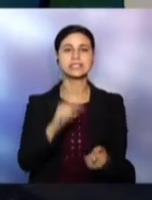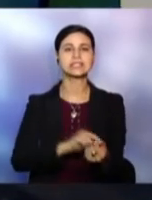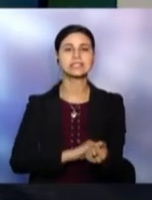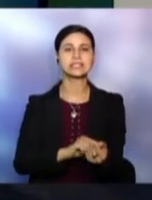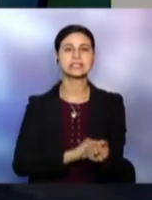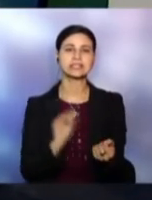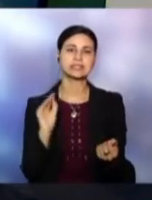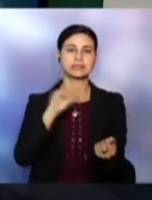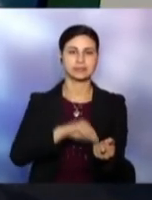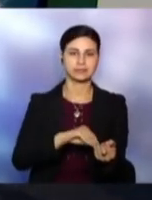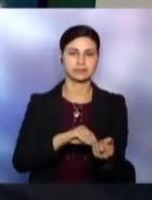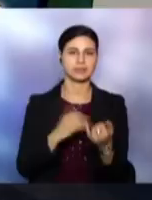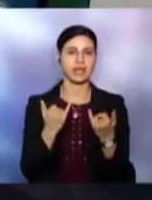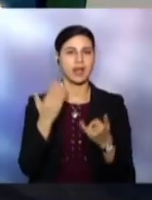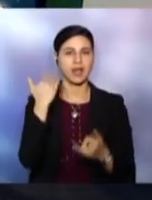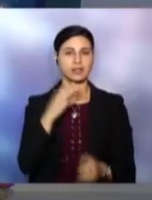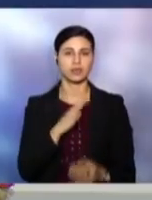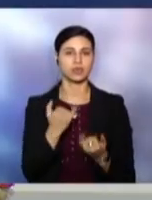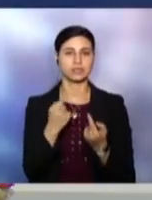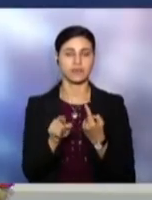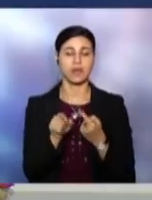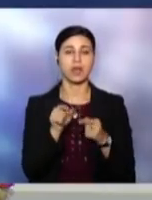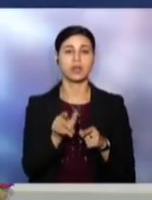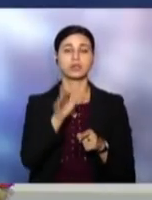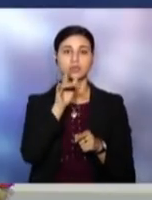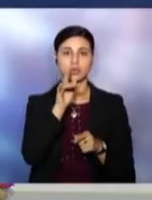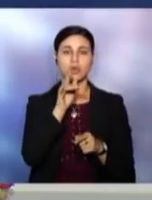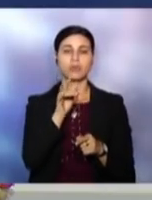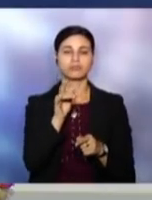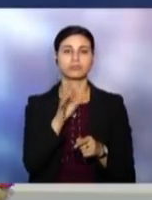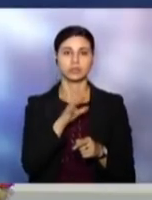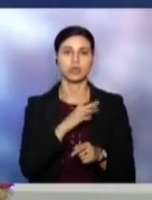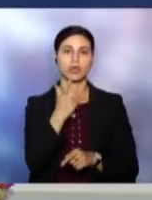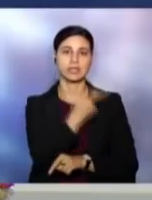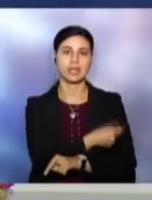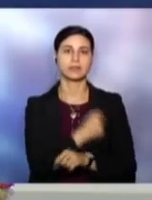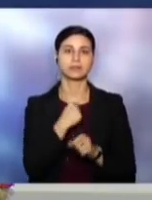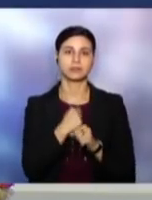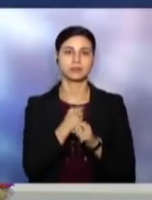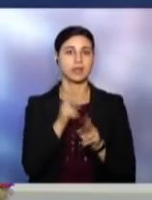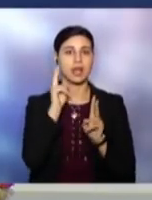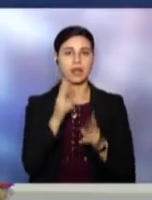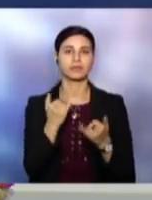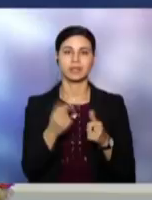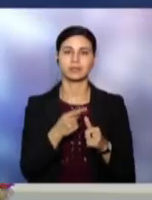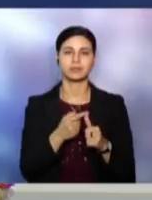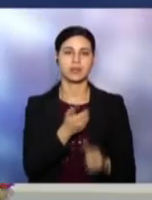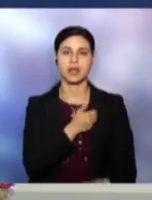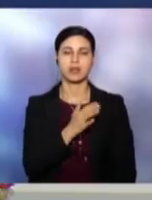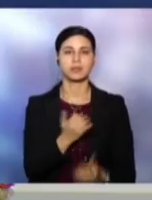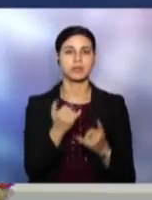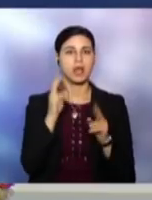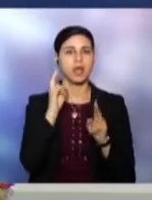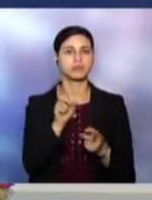რო ეძახდი, ეხლა რო აღარ არსებობს. კი ბატონო. აი მაშინ მიკეთებდა ხოლმე ამ ნემს. არ ვიცი, ახლა არ მინდა დავახლარც, ვიცი, ახლა